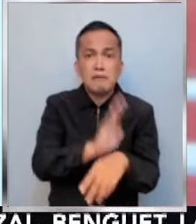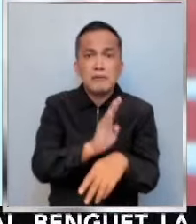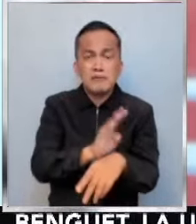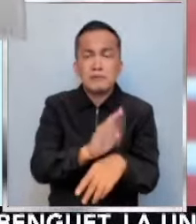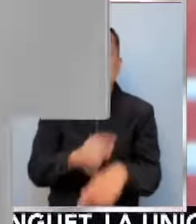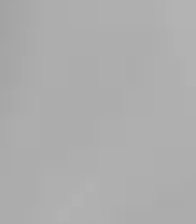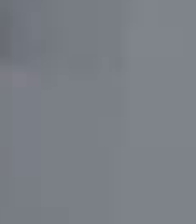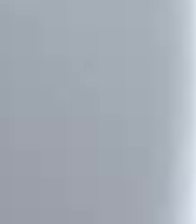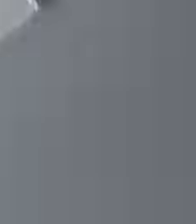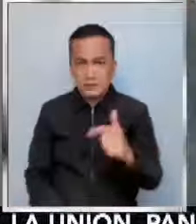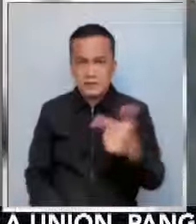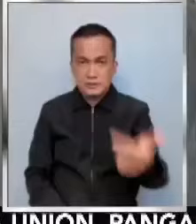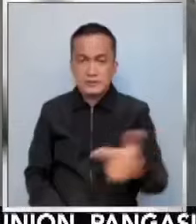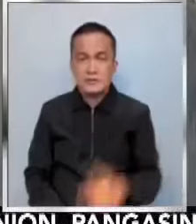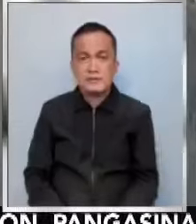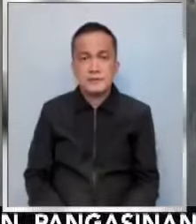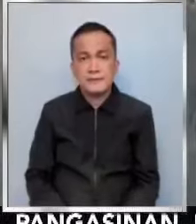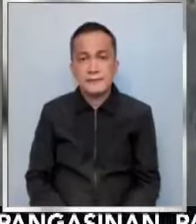Tingkungko.